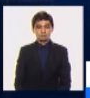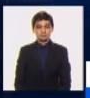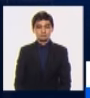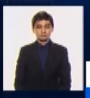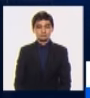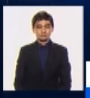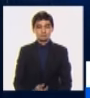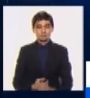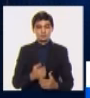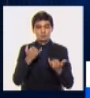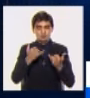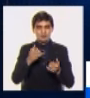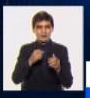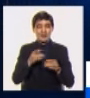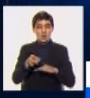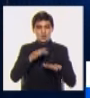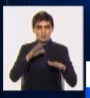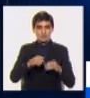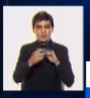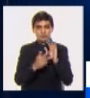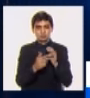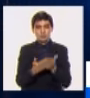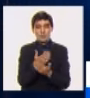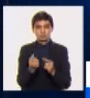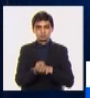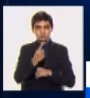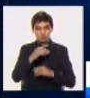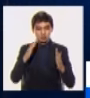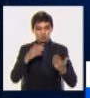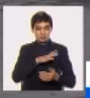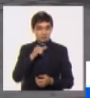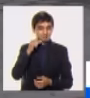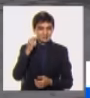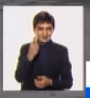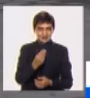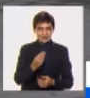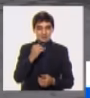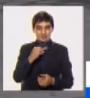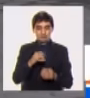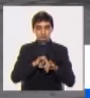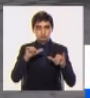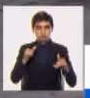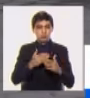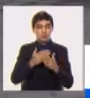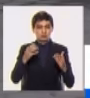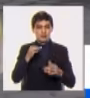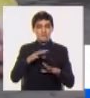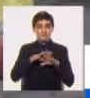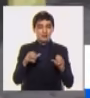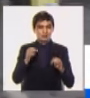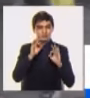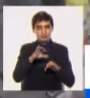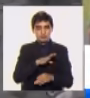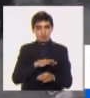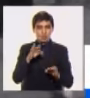за вино у нас в регионе выявили сразу 18 новых случаев за прошедшие сутки это большой прирост пласты предупреждали что могут